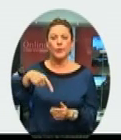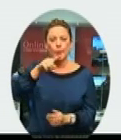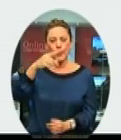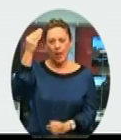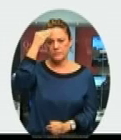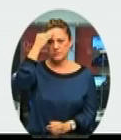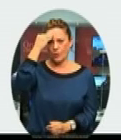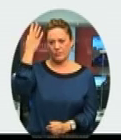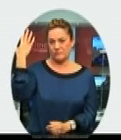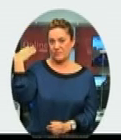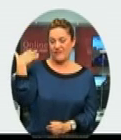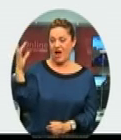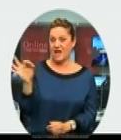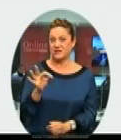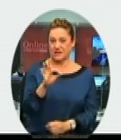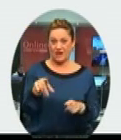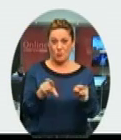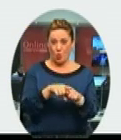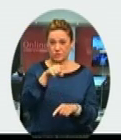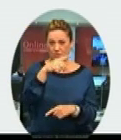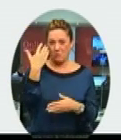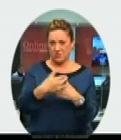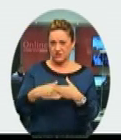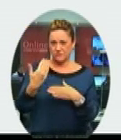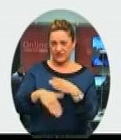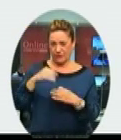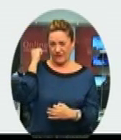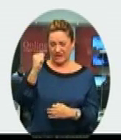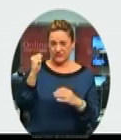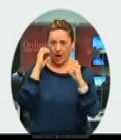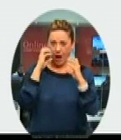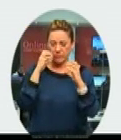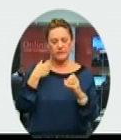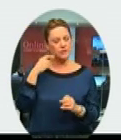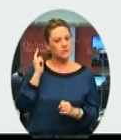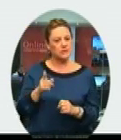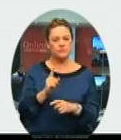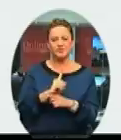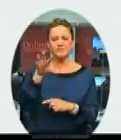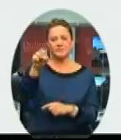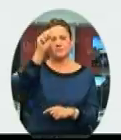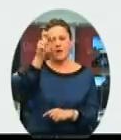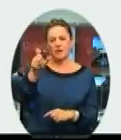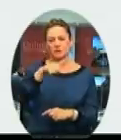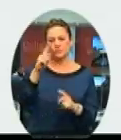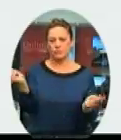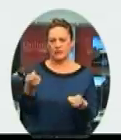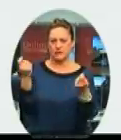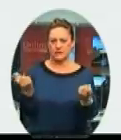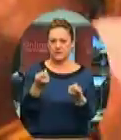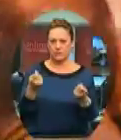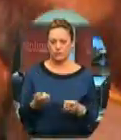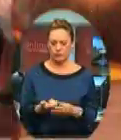הובילה בעבר הסתה מסוג זה ועלינו לפול במהרה למציאת המעורבים בפרסום ובתם